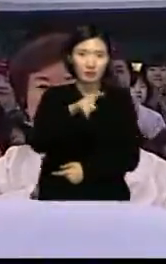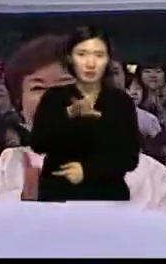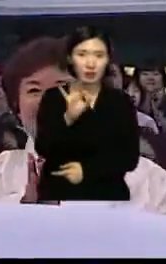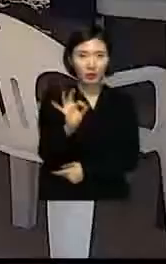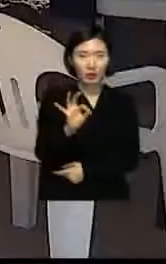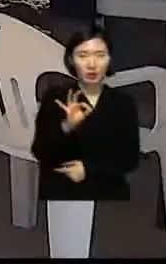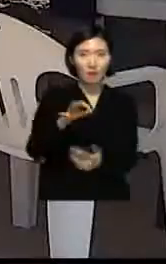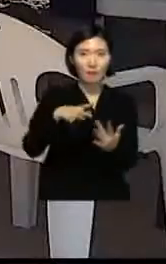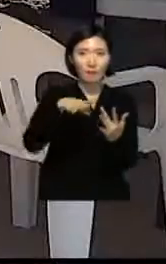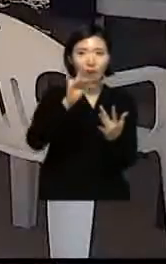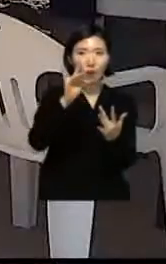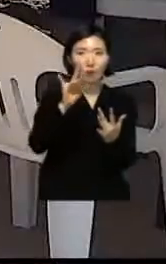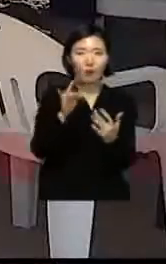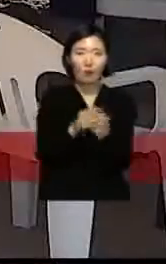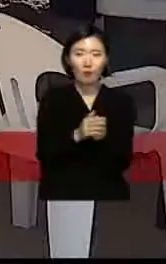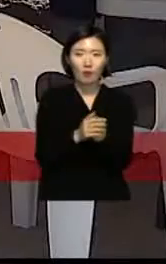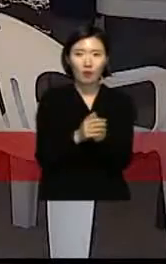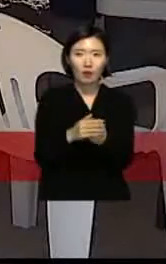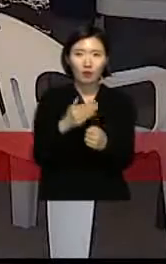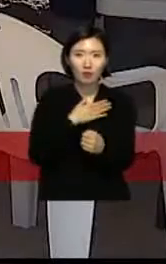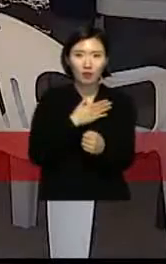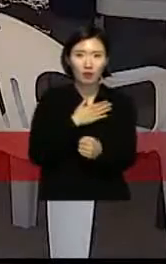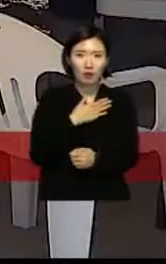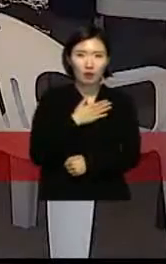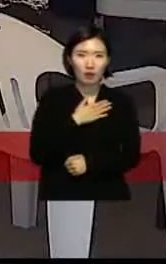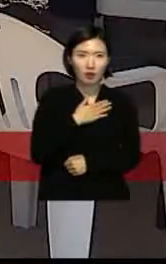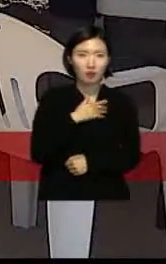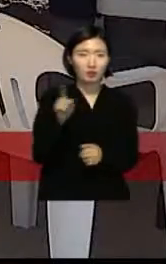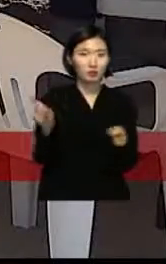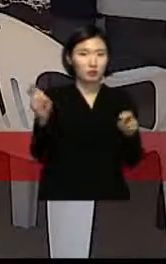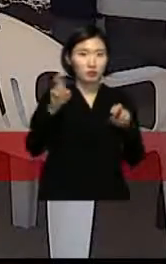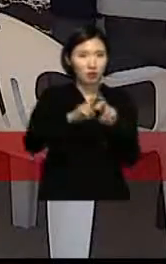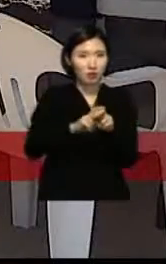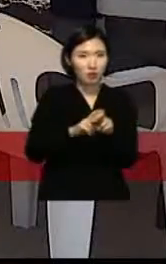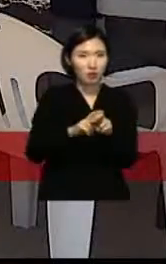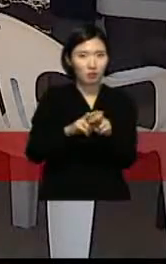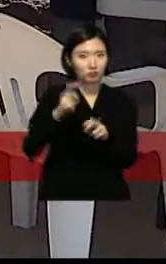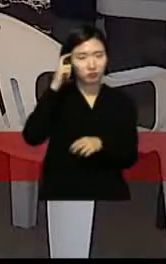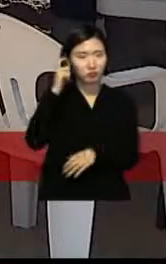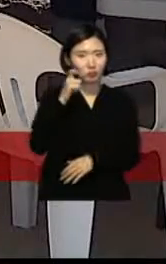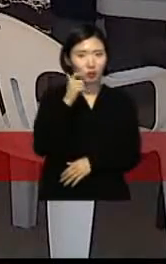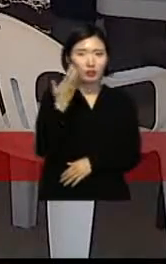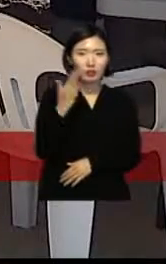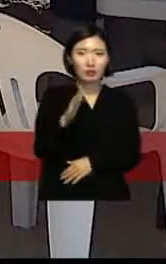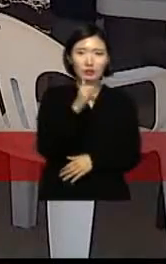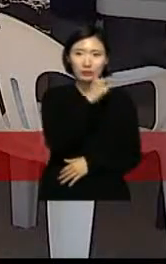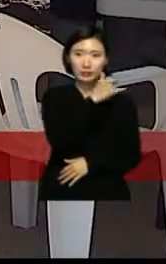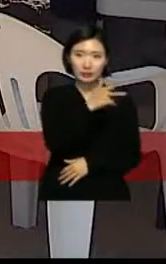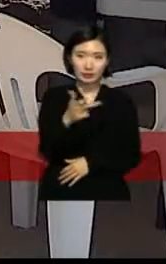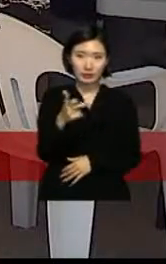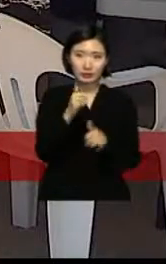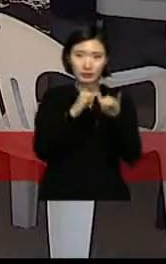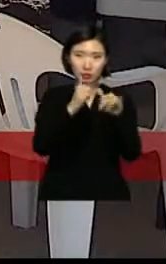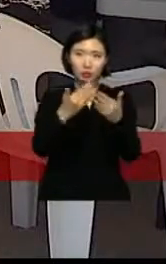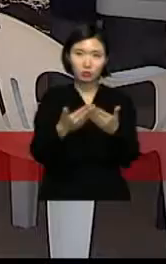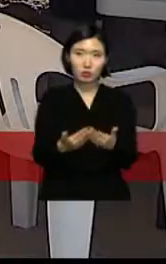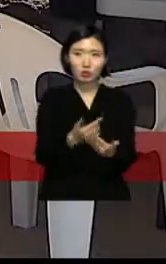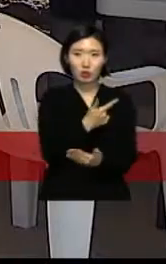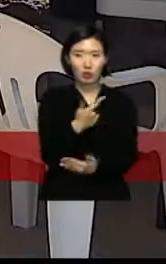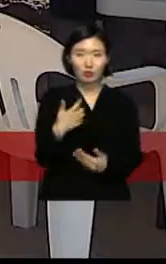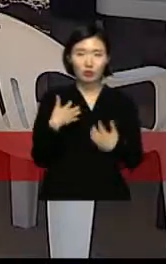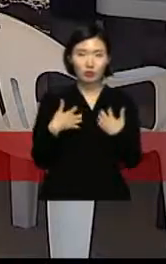48대까지 오기까지 제가 사임당이 된다고 생각을 못했었는데 이렇게 큰 상을 주셔서 정말 너무